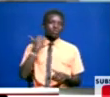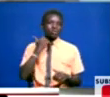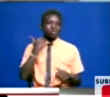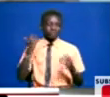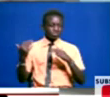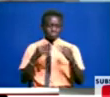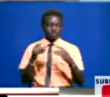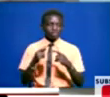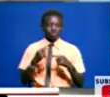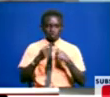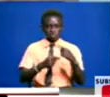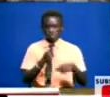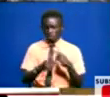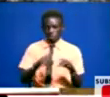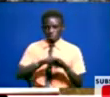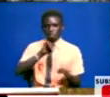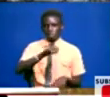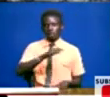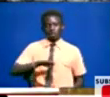katika eneo hilo.